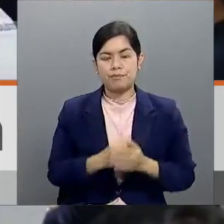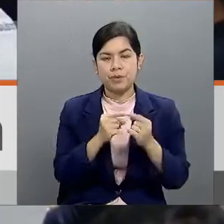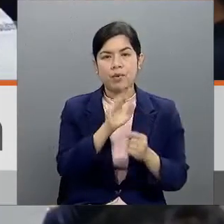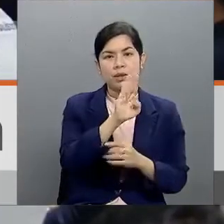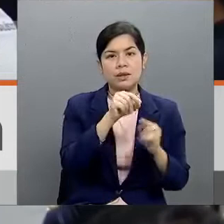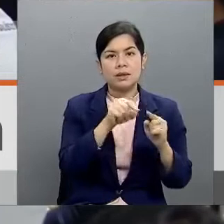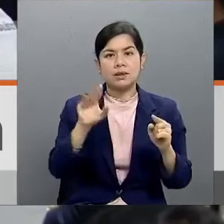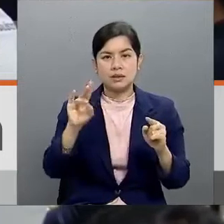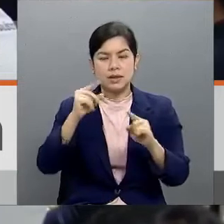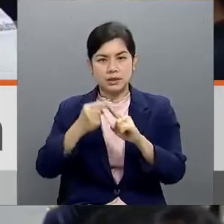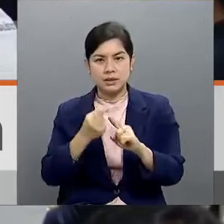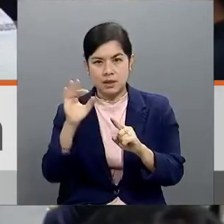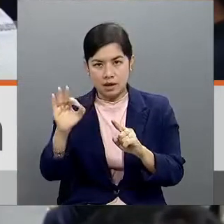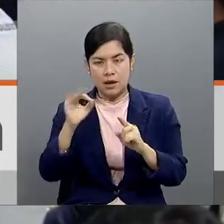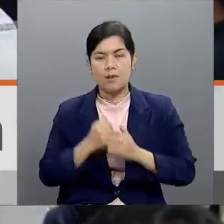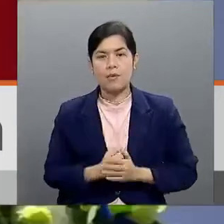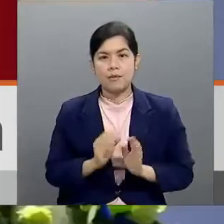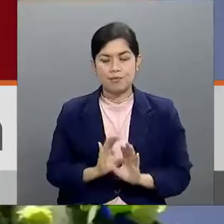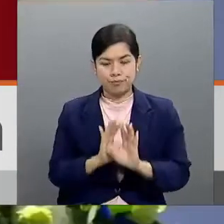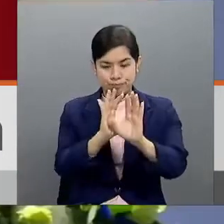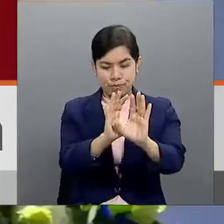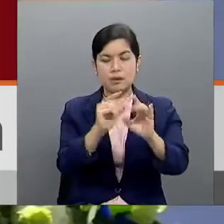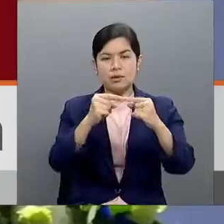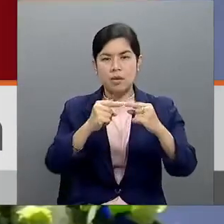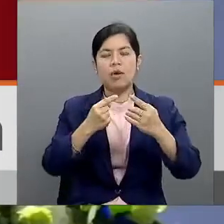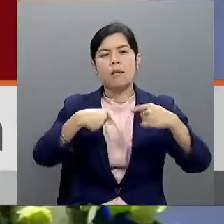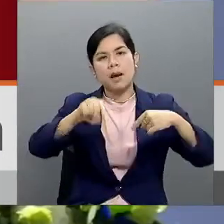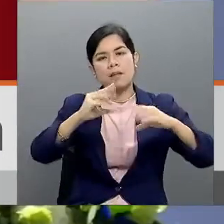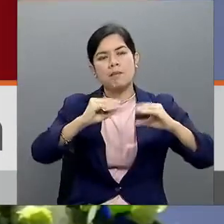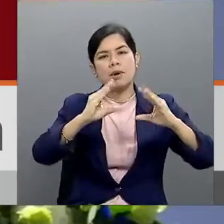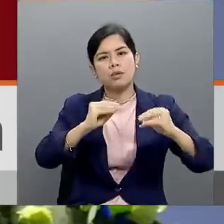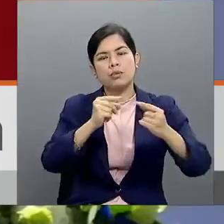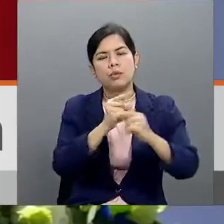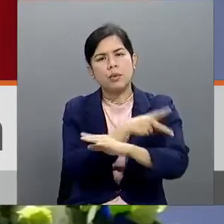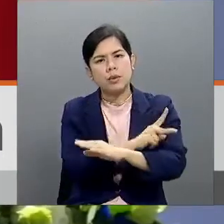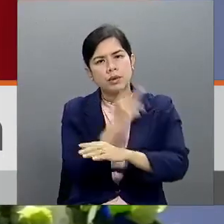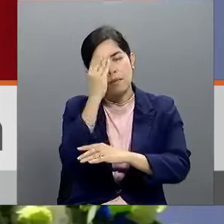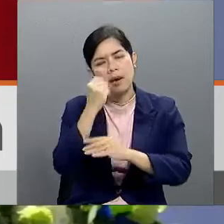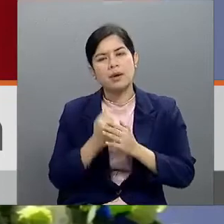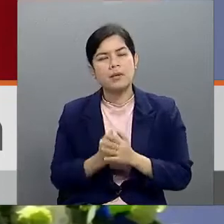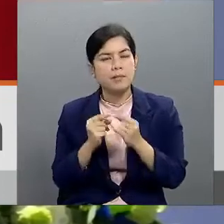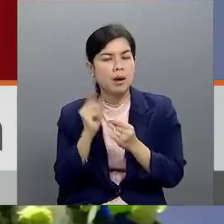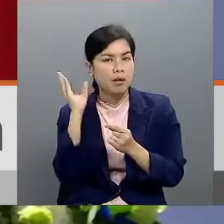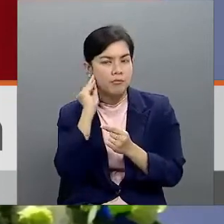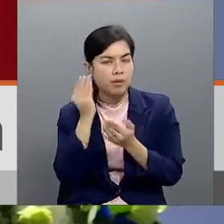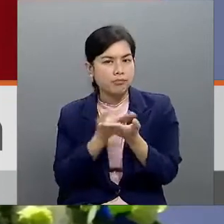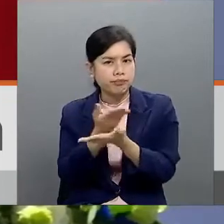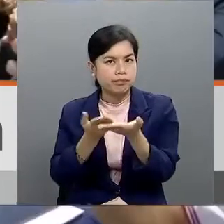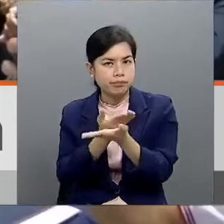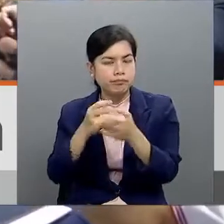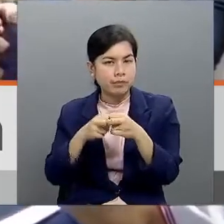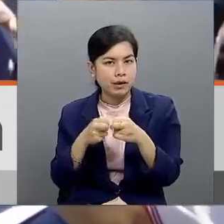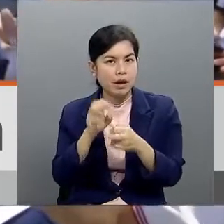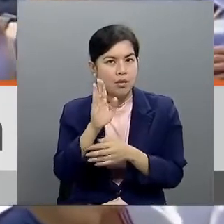ซึ่งกันมาจังหวัดภูเก็ตในครั้งนี้นะคะเพื่อรับฟังปัญหาและความต้องการและข้อเสนอแนะจากผู้ประกอบการและชาวจังหวัดภูเก็ต